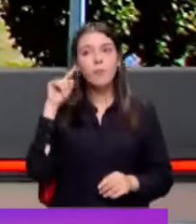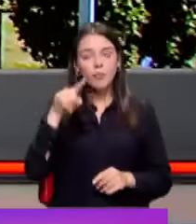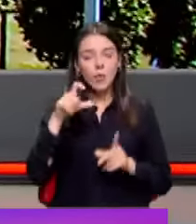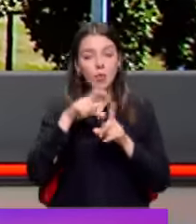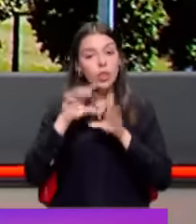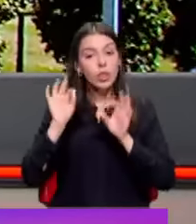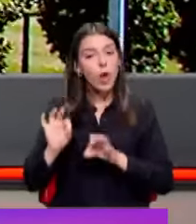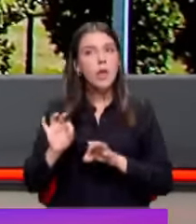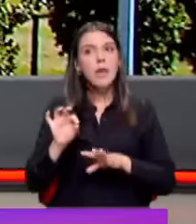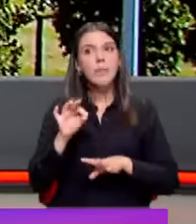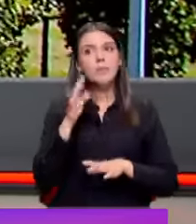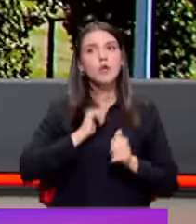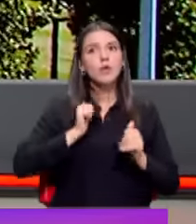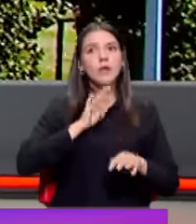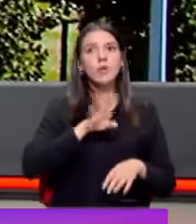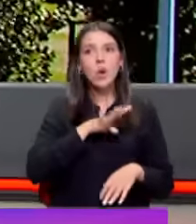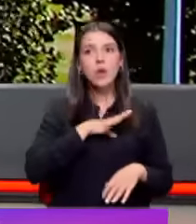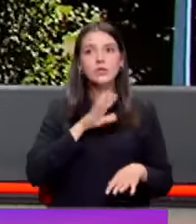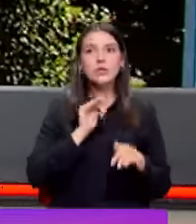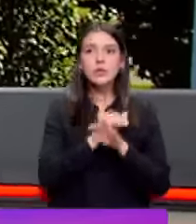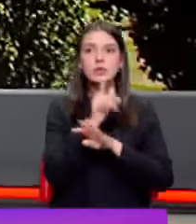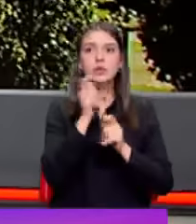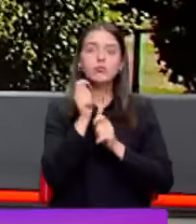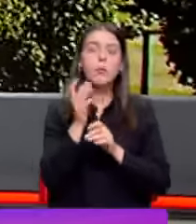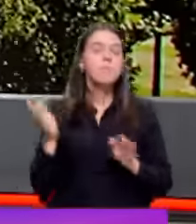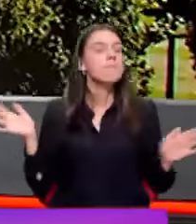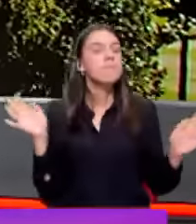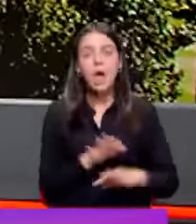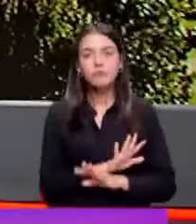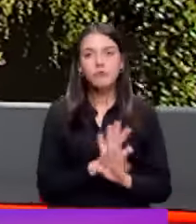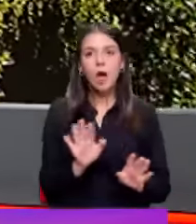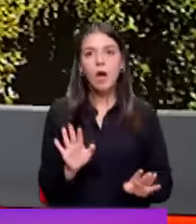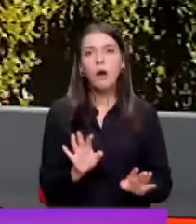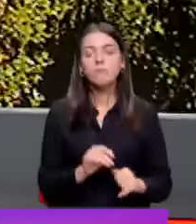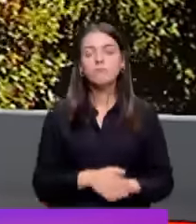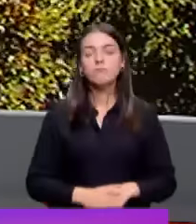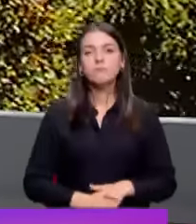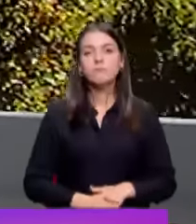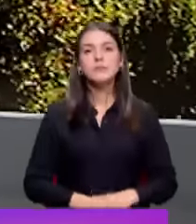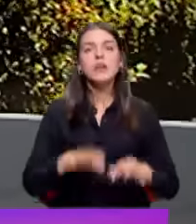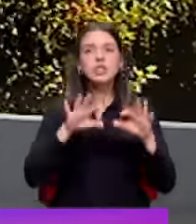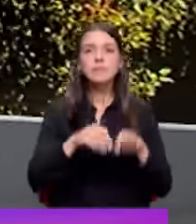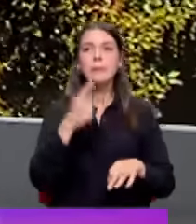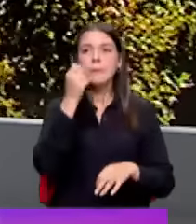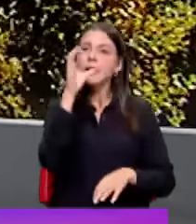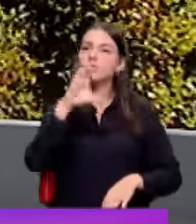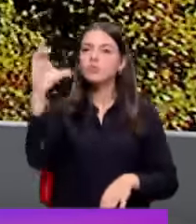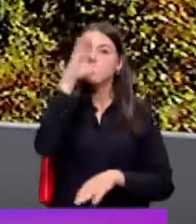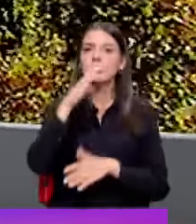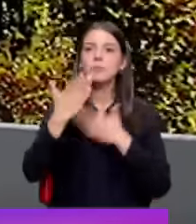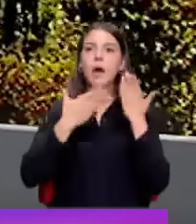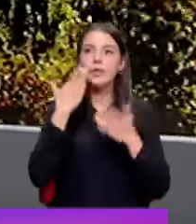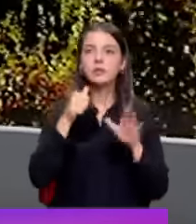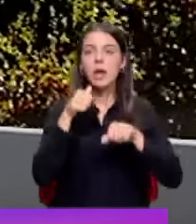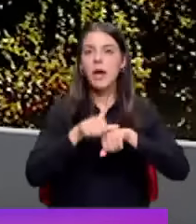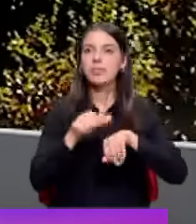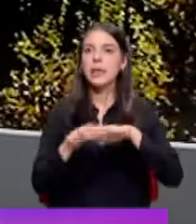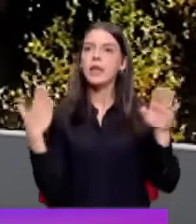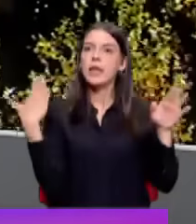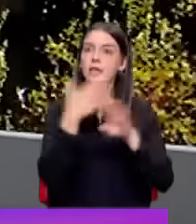dönemki üniversite öğrencilerinin yaşadığı zorluk bambaşka. Bambaşka. Şimdi biraz turizmden bahsedeceğiz. Antalya'ya